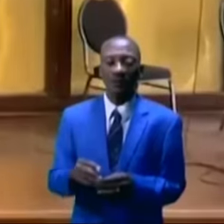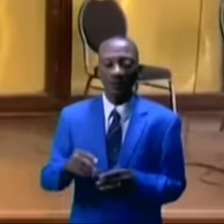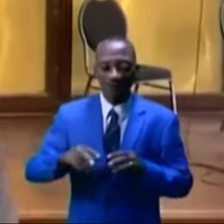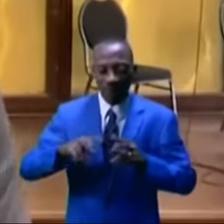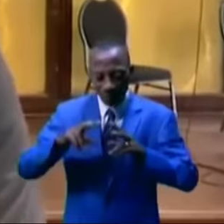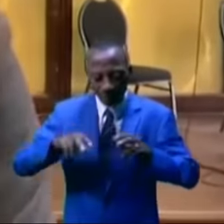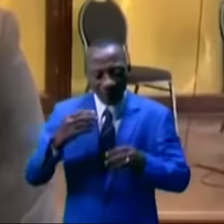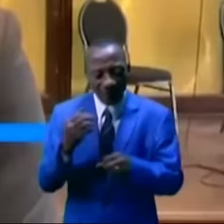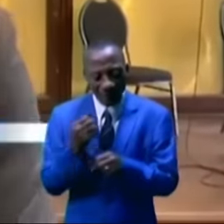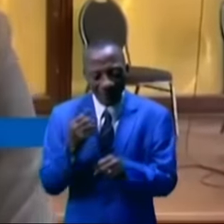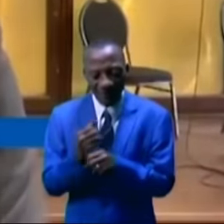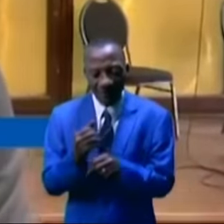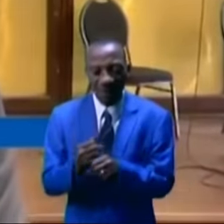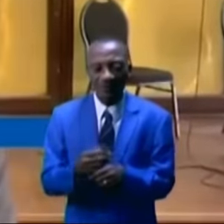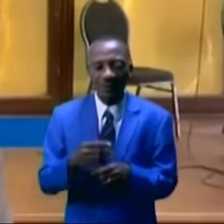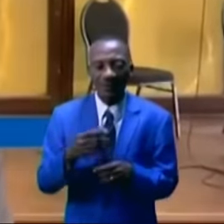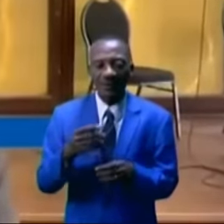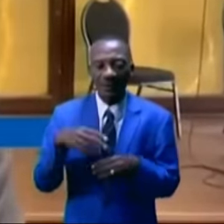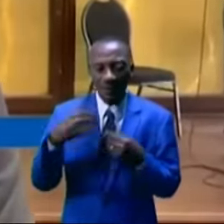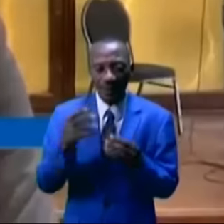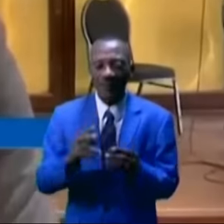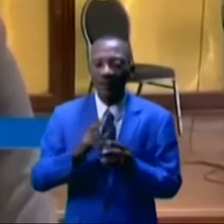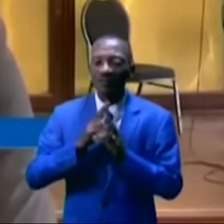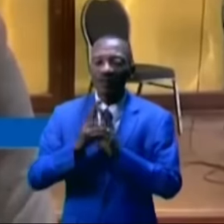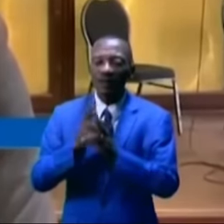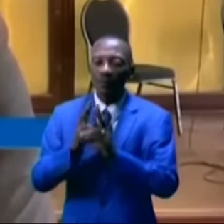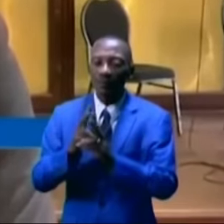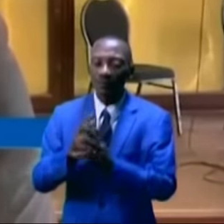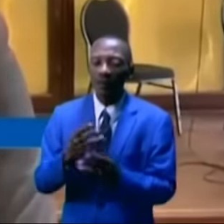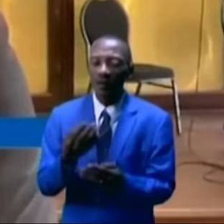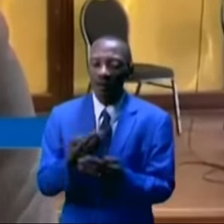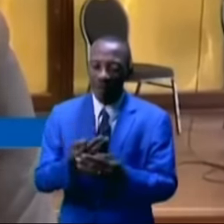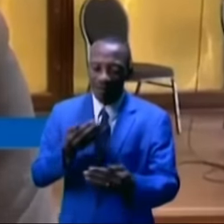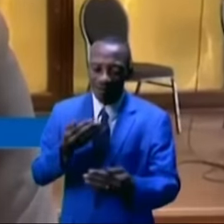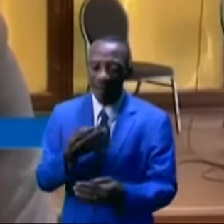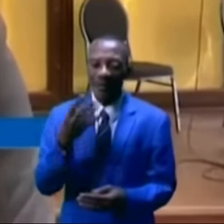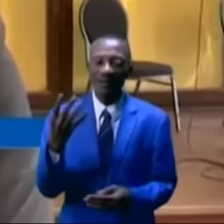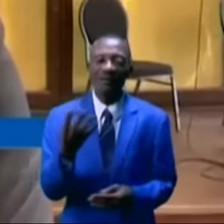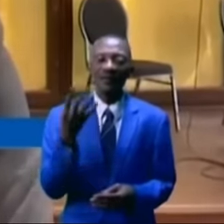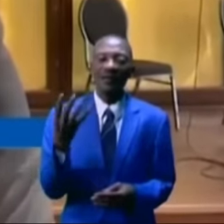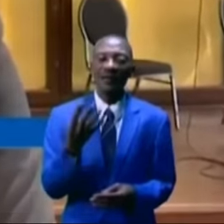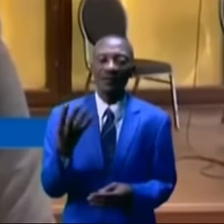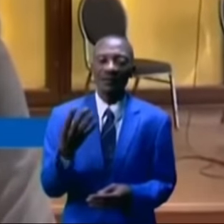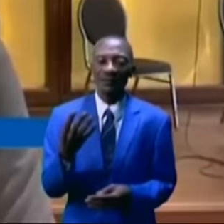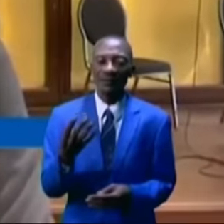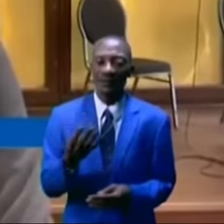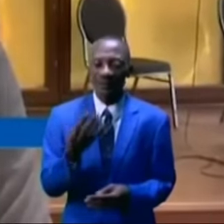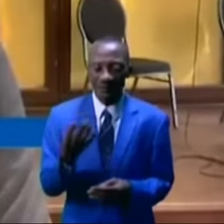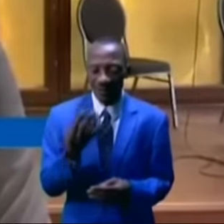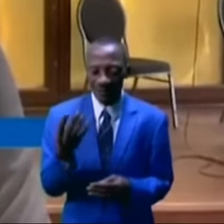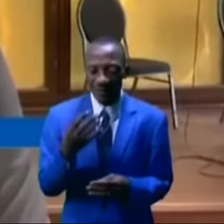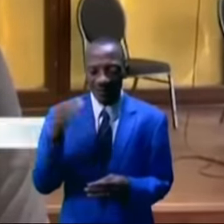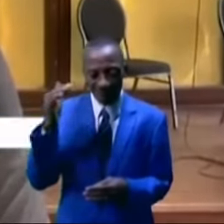processus ITIE, c'est un processus participatif. Avant de pouvoir rendre public le rapport, le projet de rapport recueille d'abord